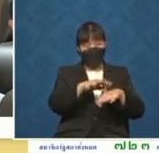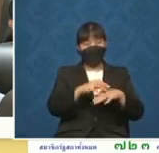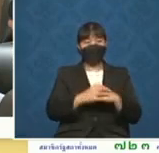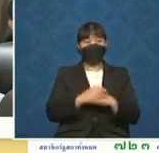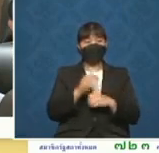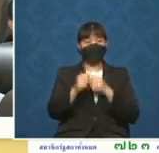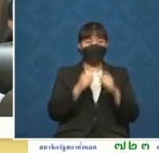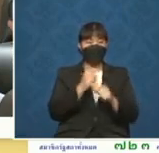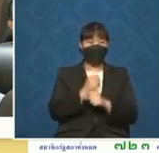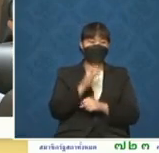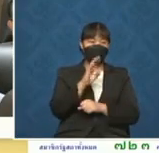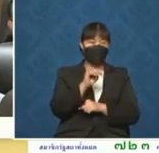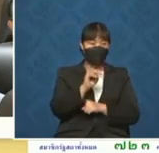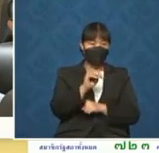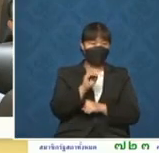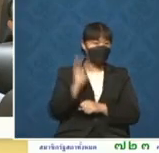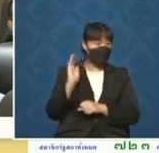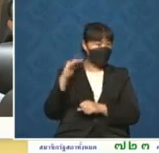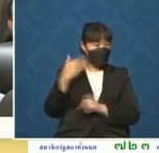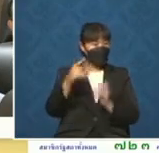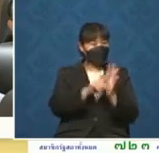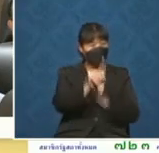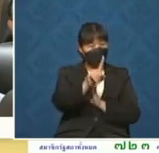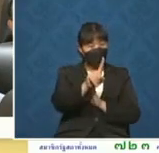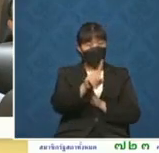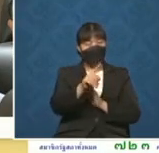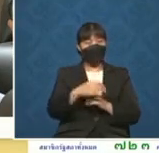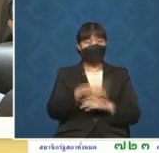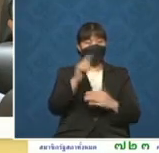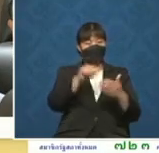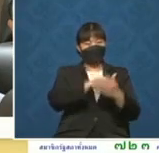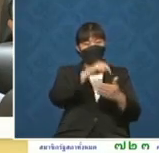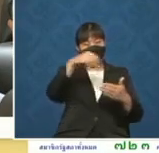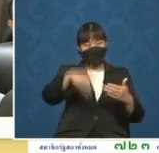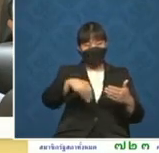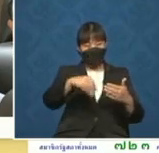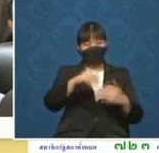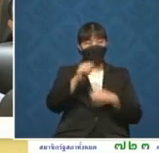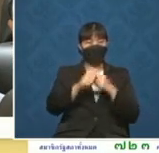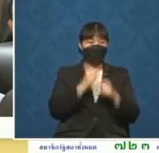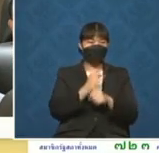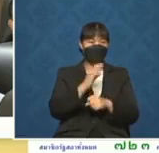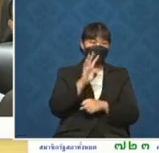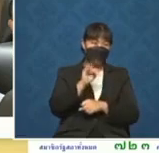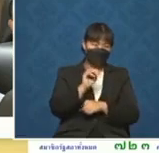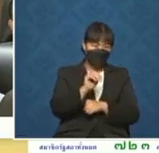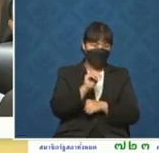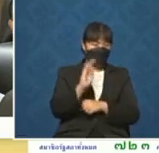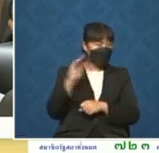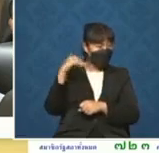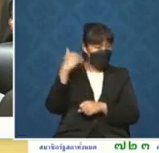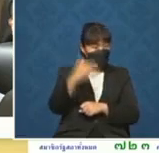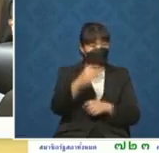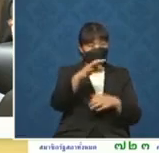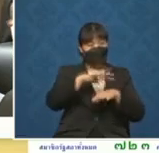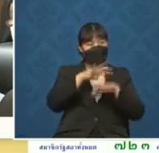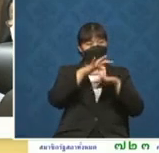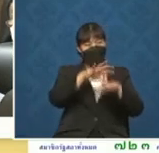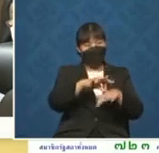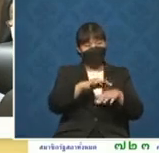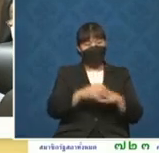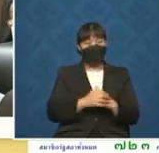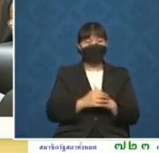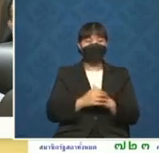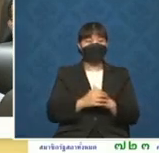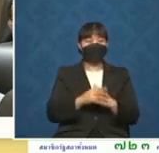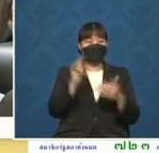รรมอำนาจตุลาการมีระบบกำกับตรวจสอบกันเองก.ต.มีกระบวนการ